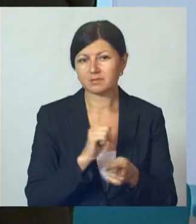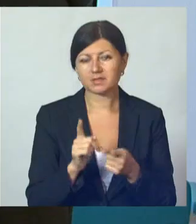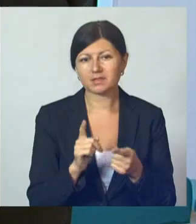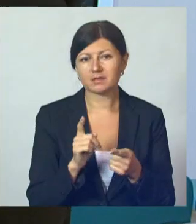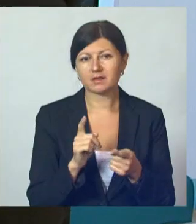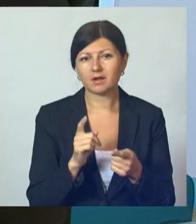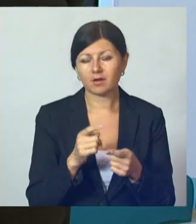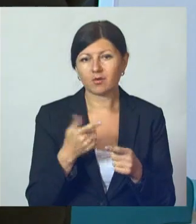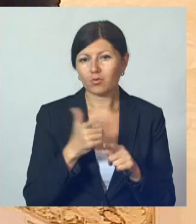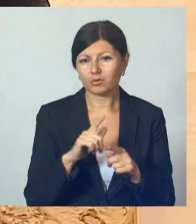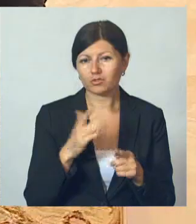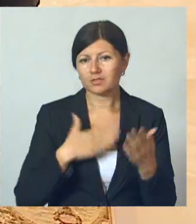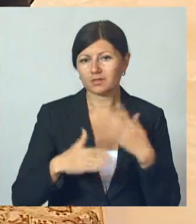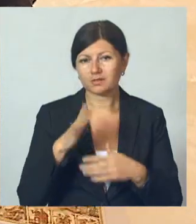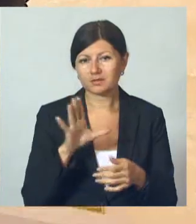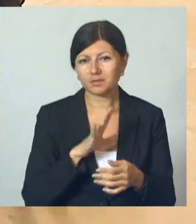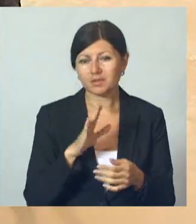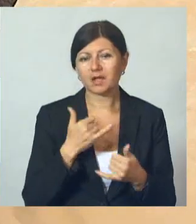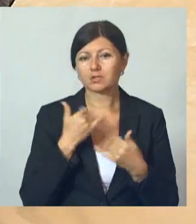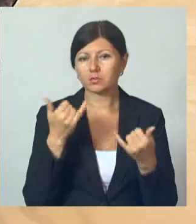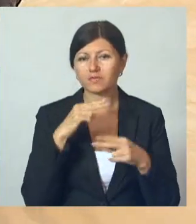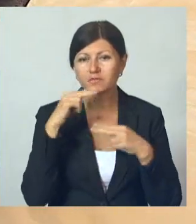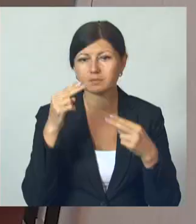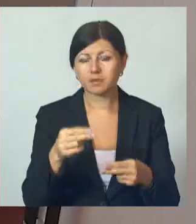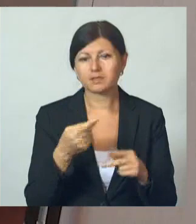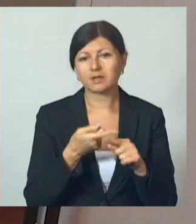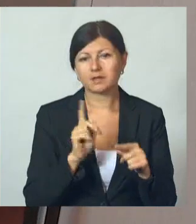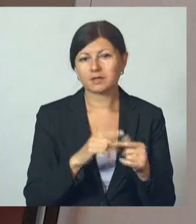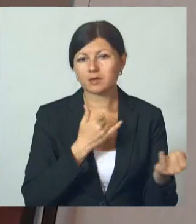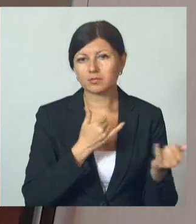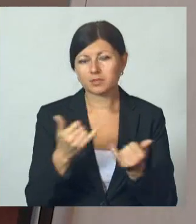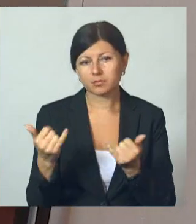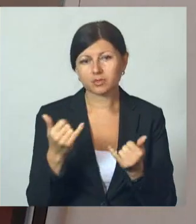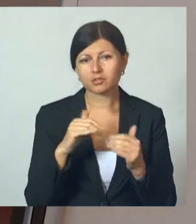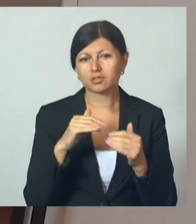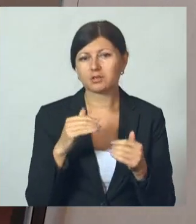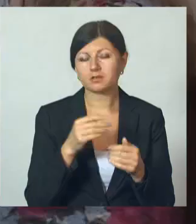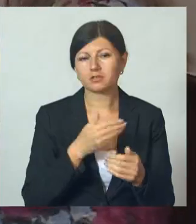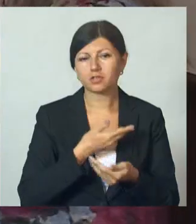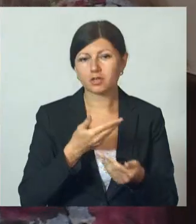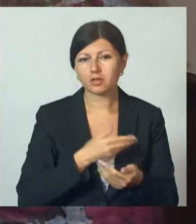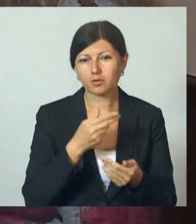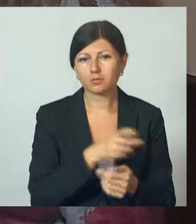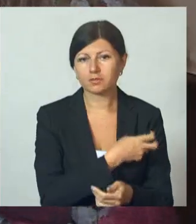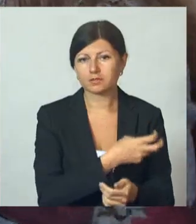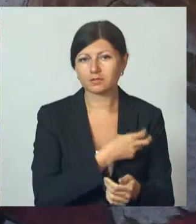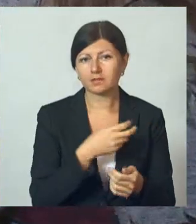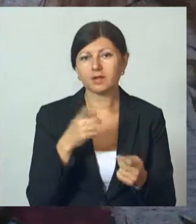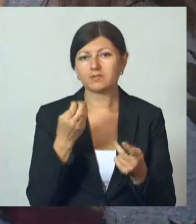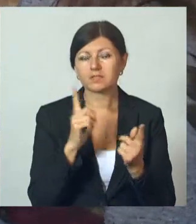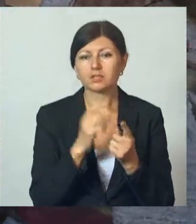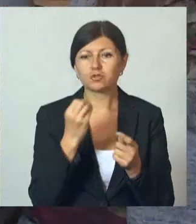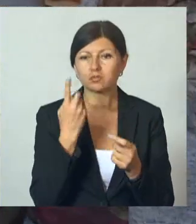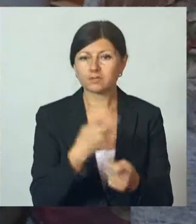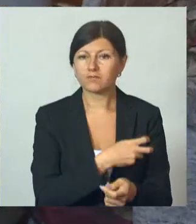конечно, были в восторге. Особое внимание губернатор уделяет обеспечению жильем медицинских работников. В Губкине Вячеслав Гладков встретился еще с